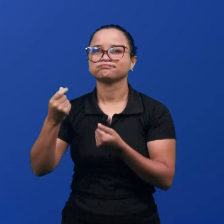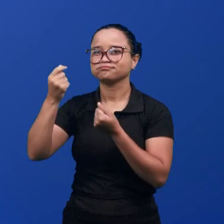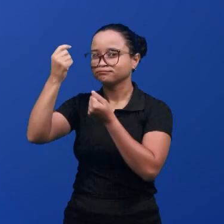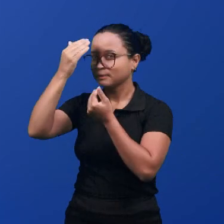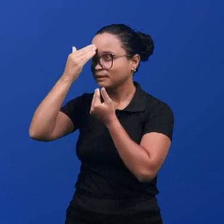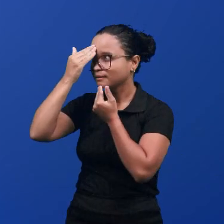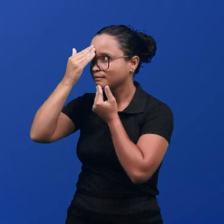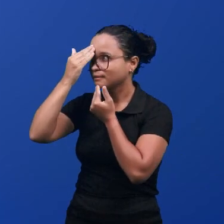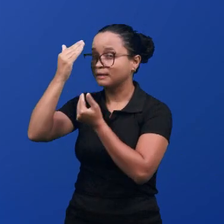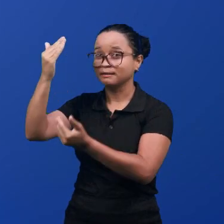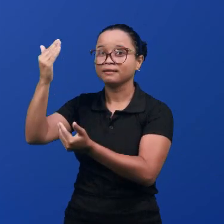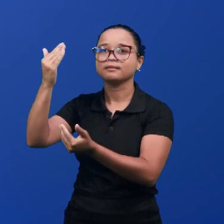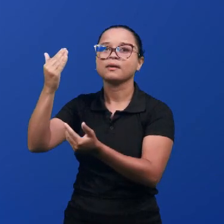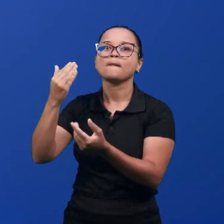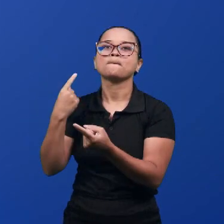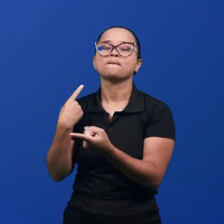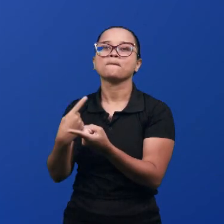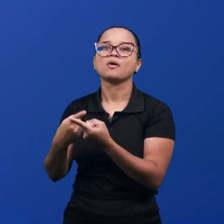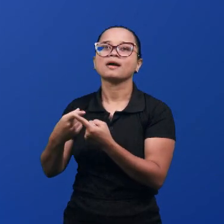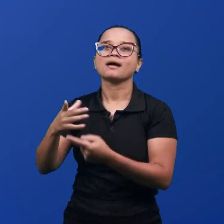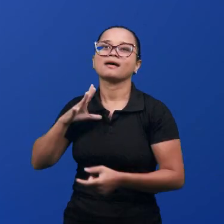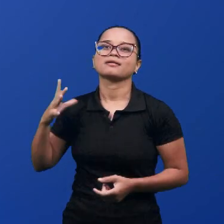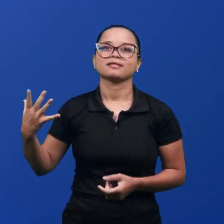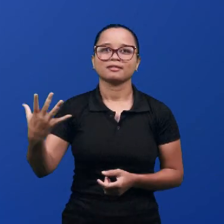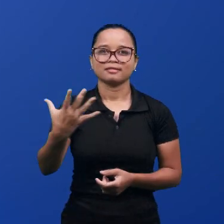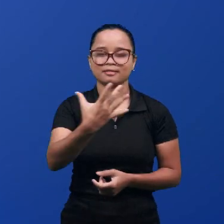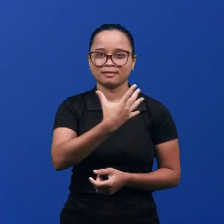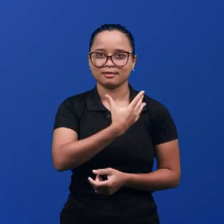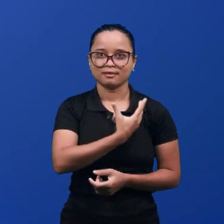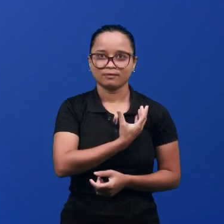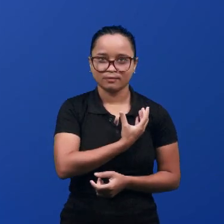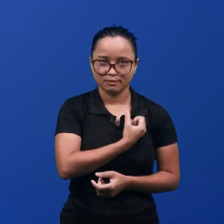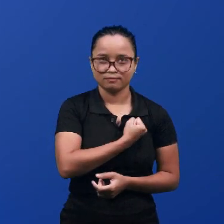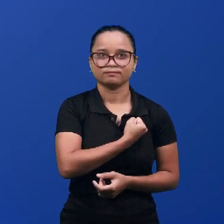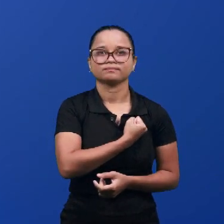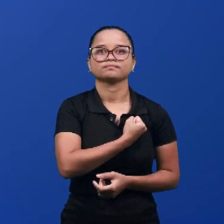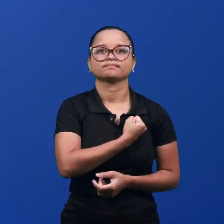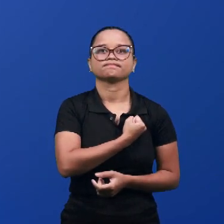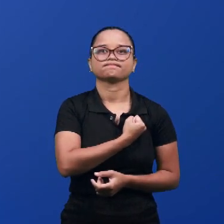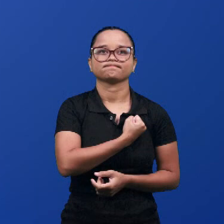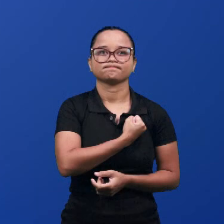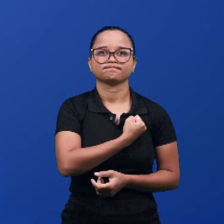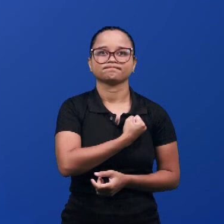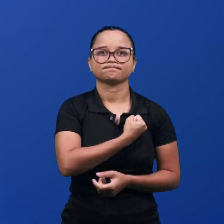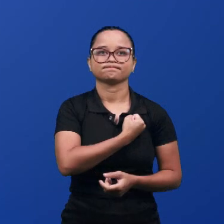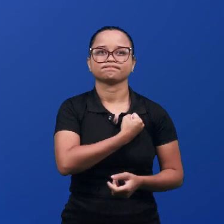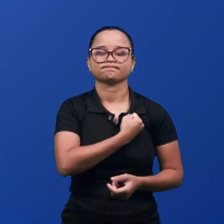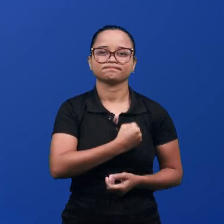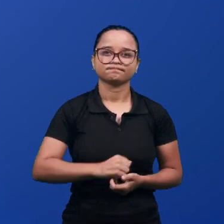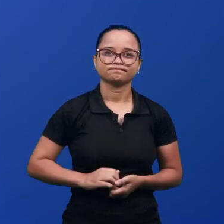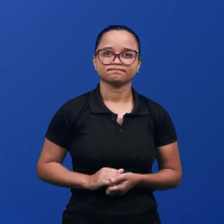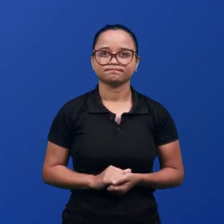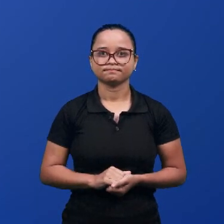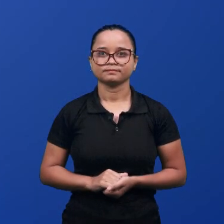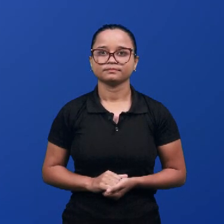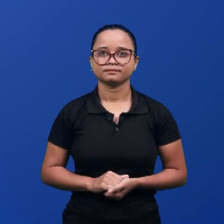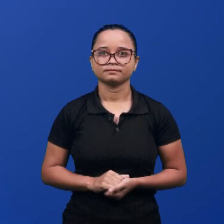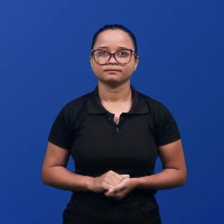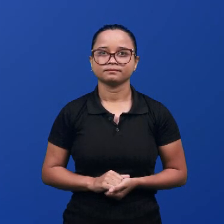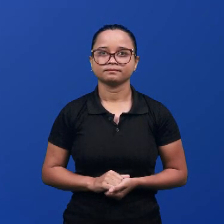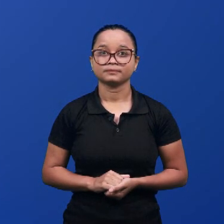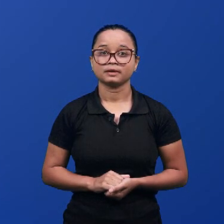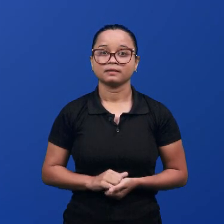только лишь всегда благодарю его за все, что он сделал для моего. Galates 1,